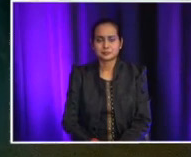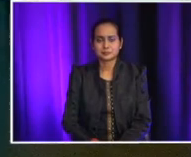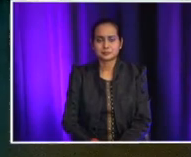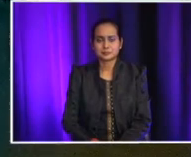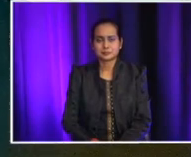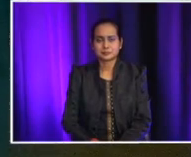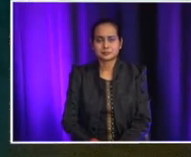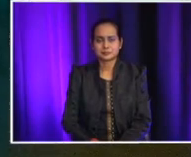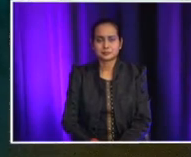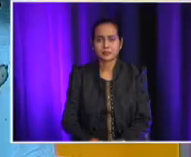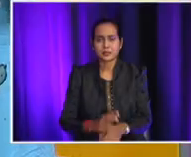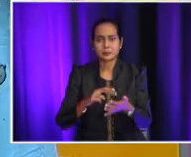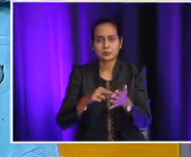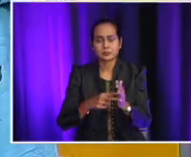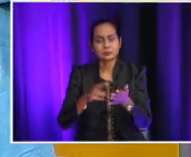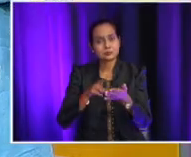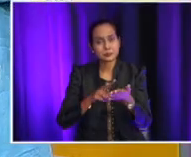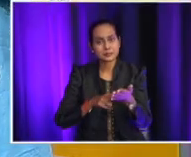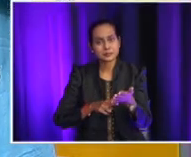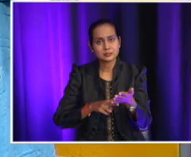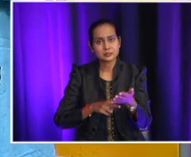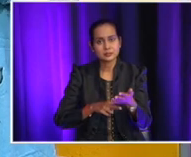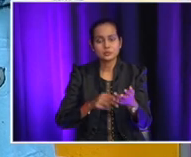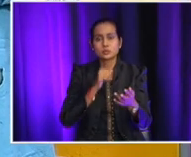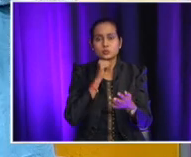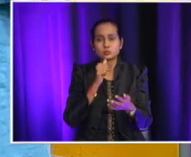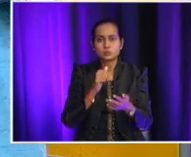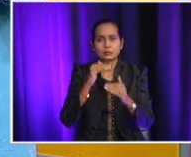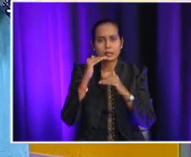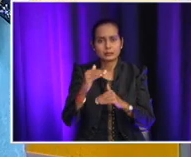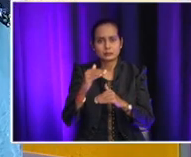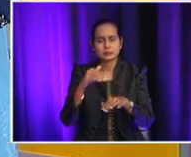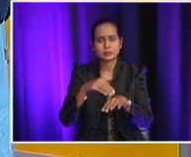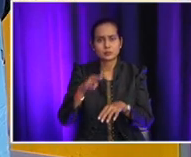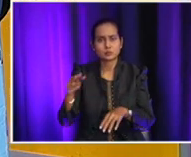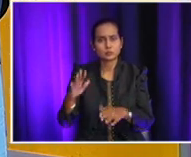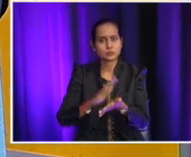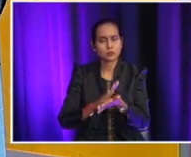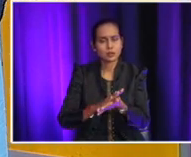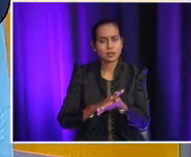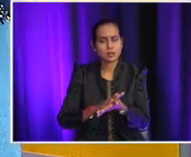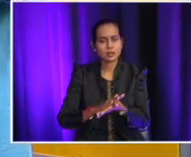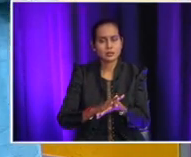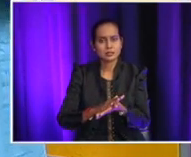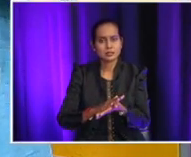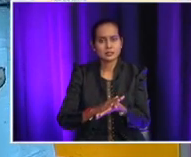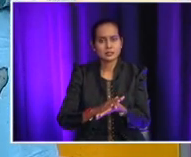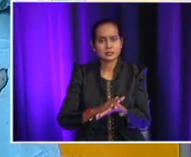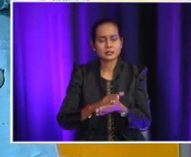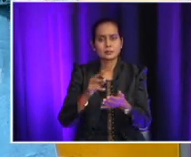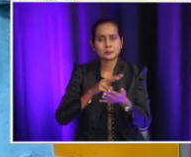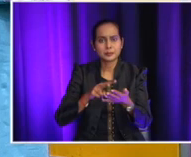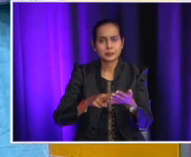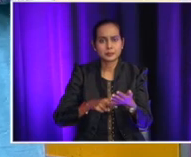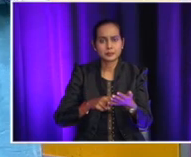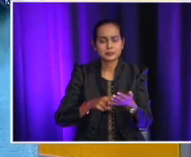Maksudnya di sini membaca itu bukan saja terhadap murid-murid sekolah membaca